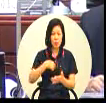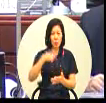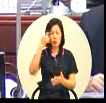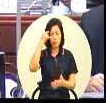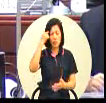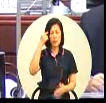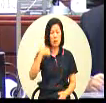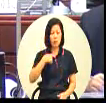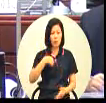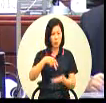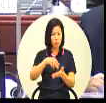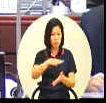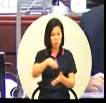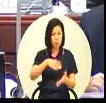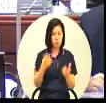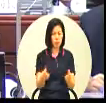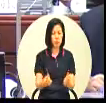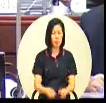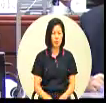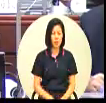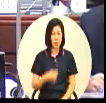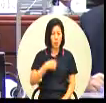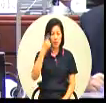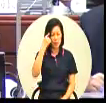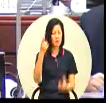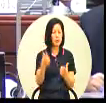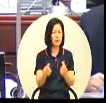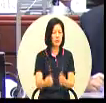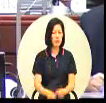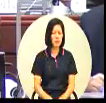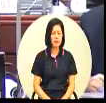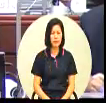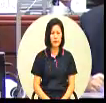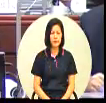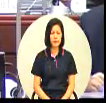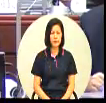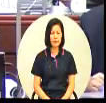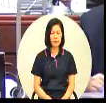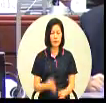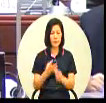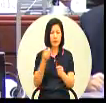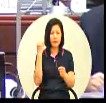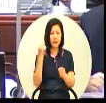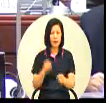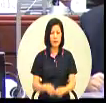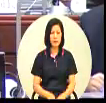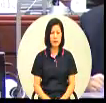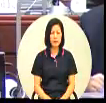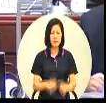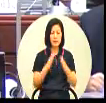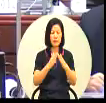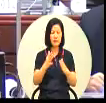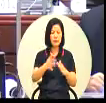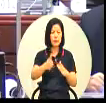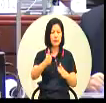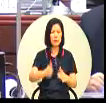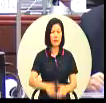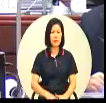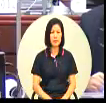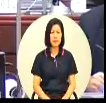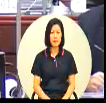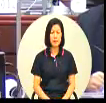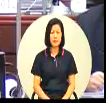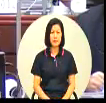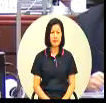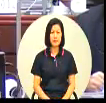立场都是一样啊。 市长，你的立场是一样的。我想这是几年前我们的市长，哦，在